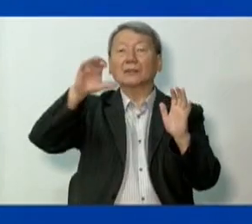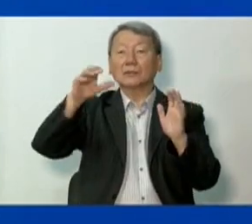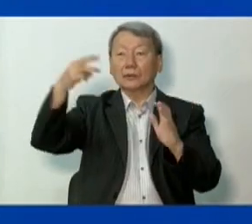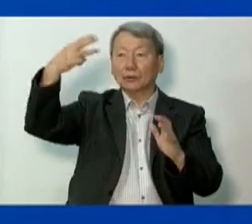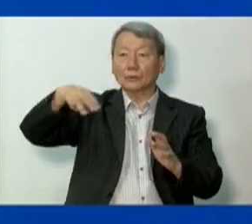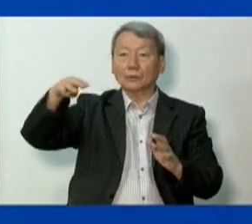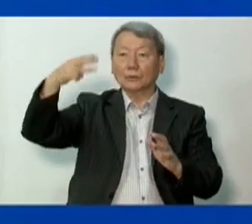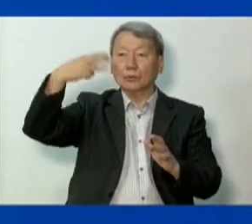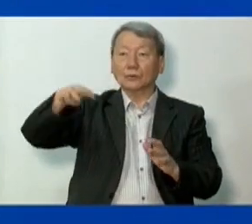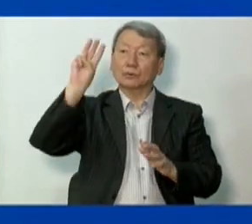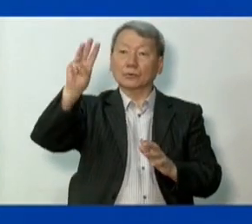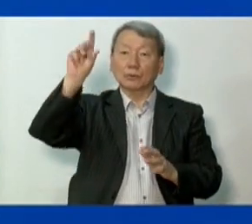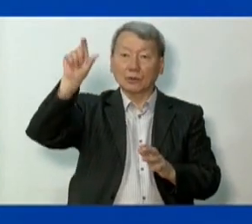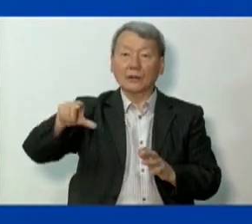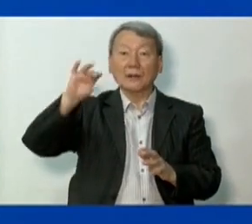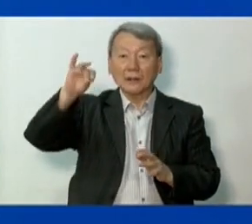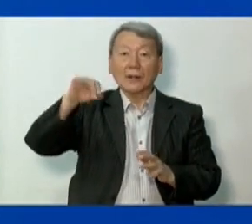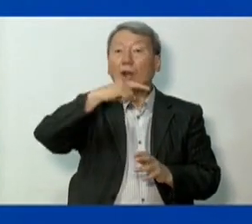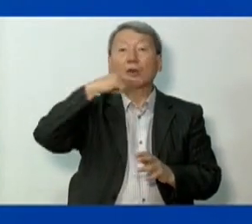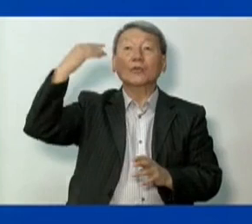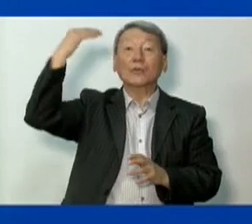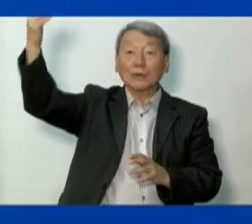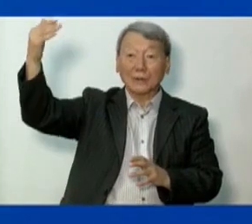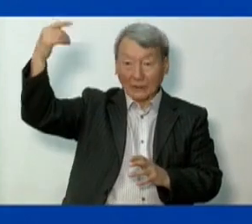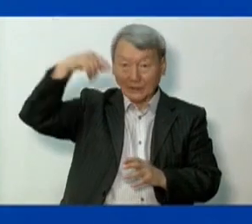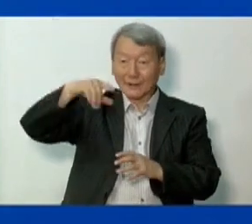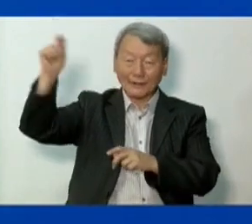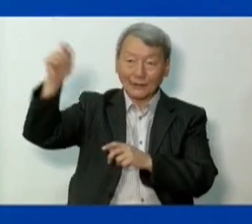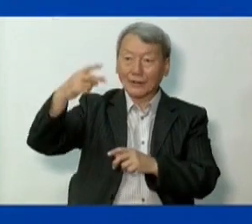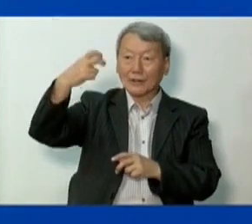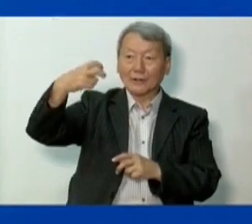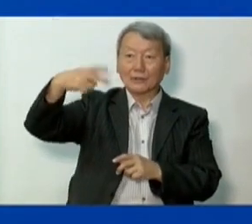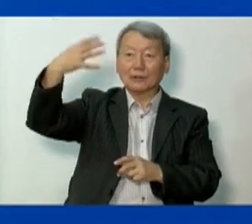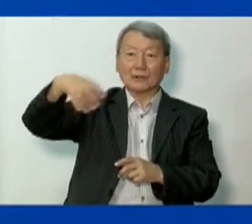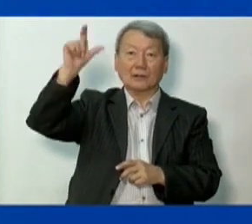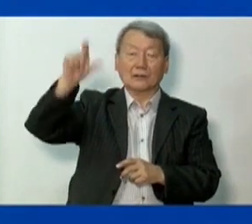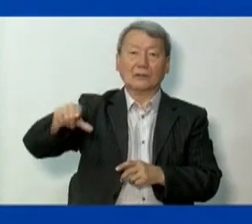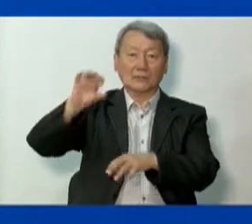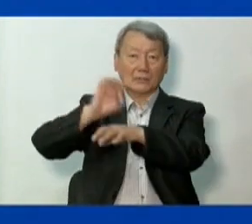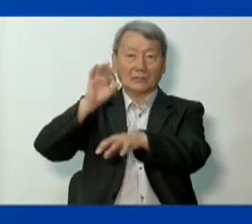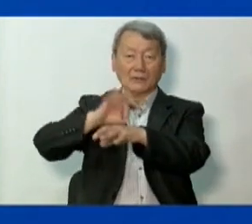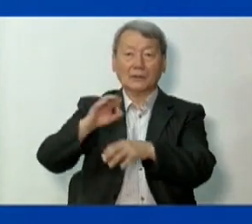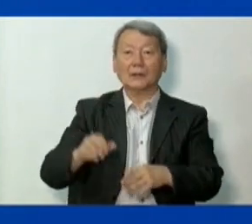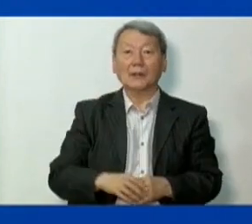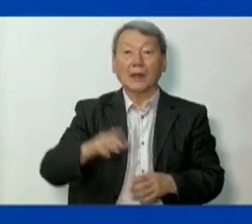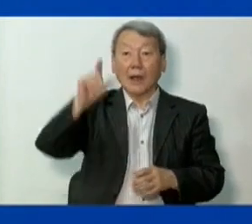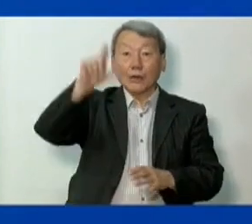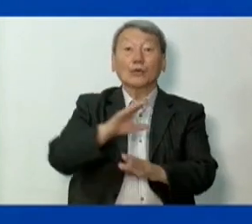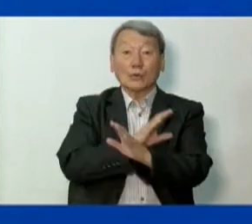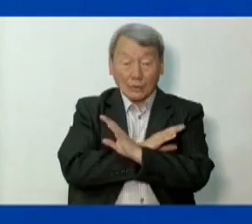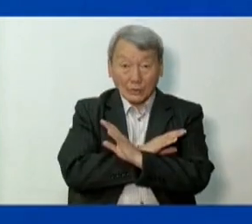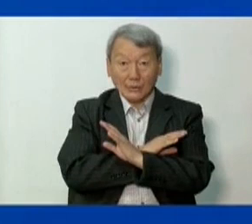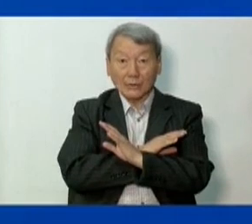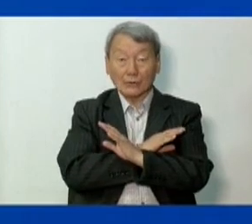облусунда 33 учур, андан Россиядан келген жарандардын арасында 240. Каза